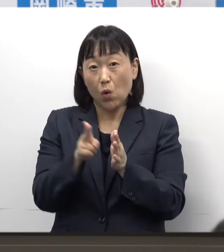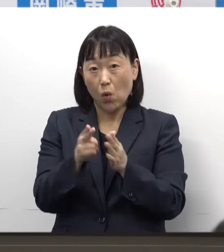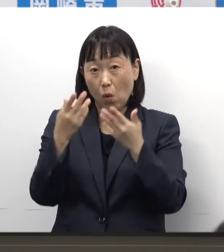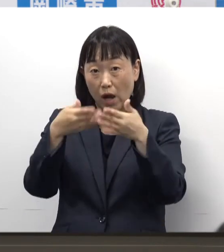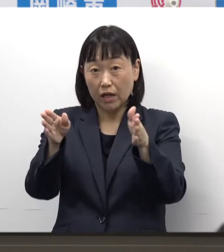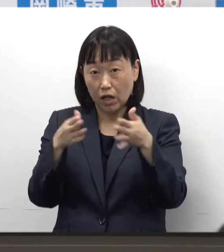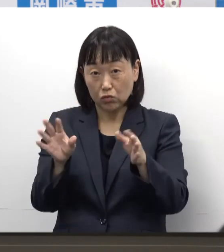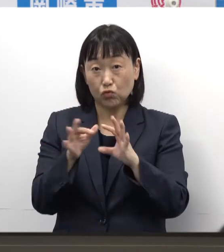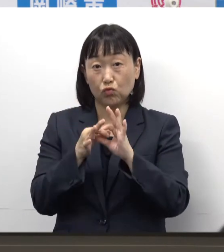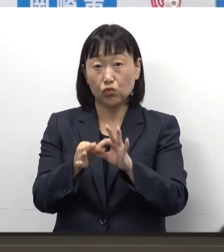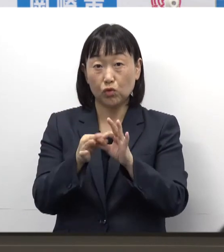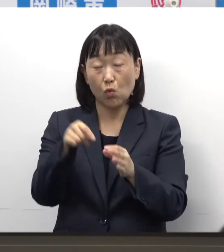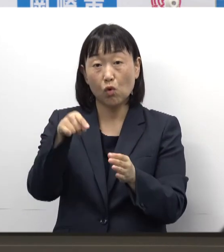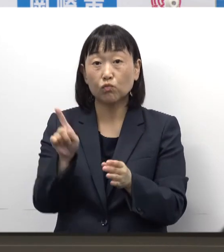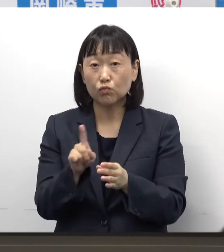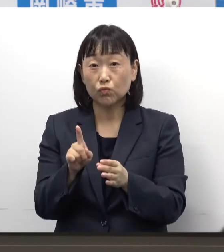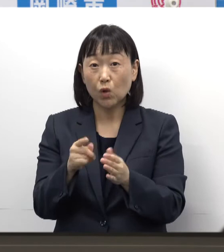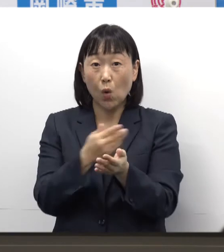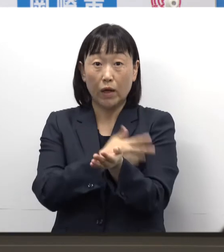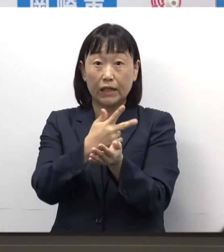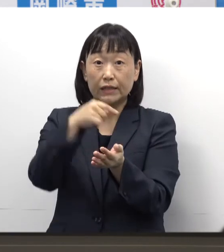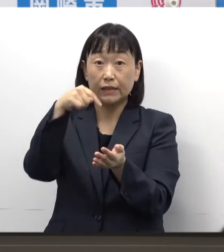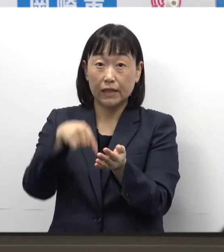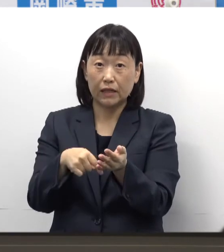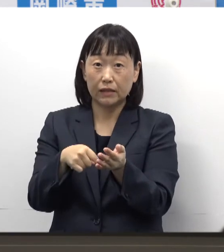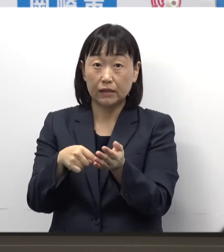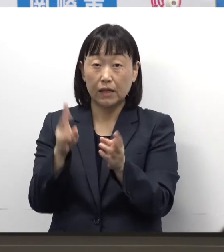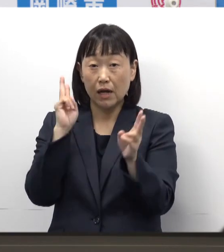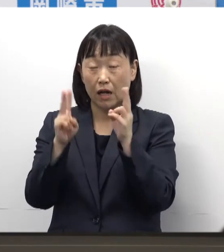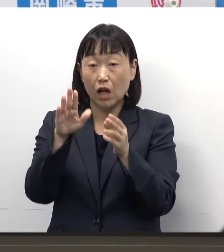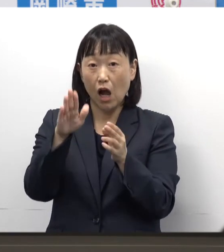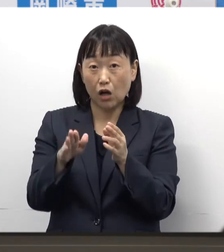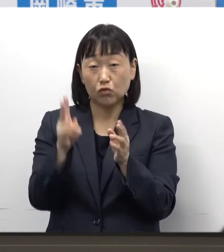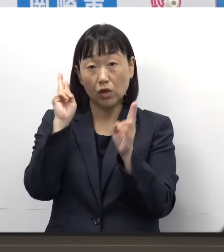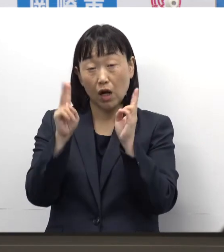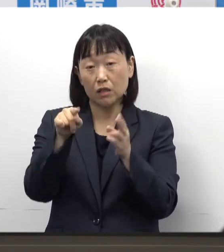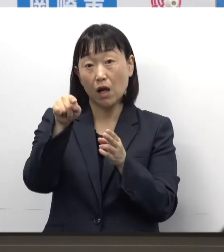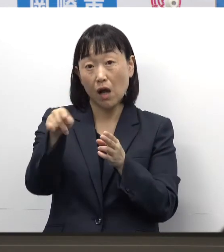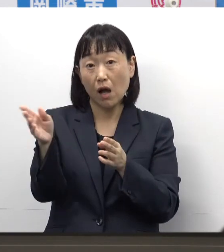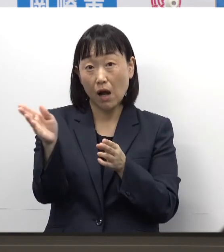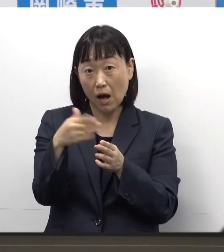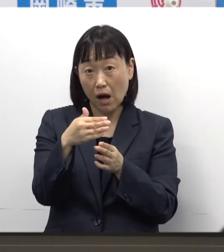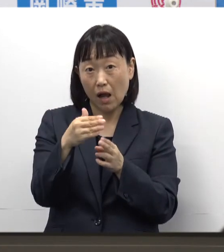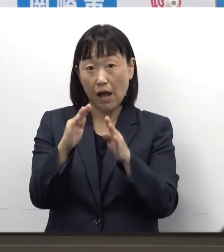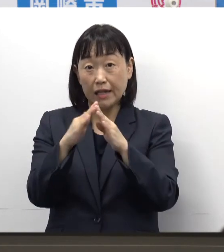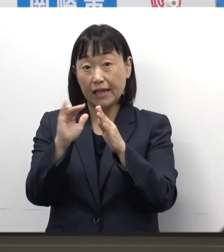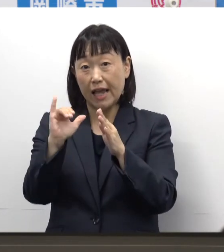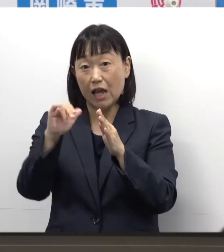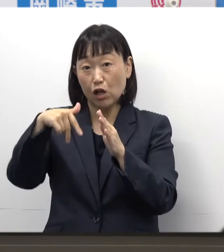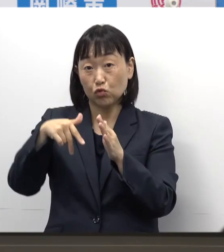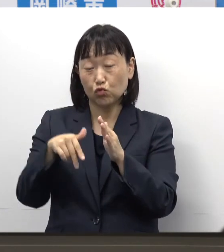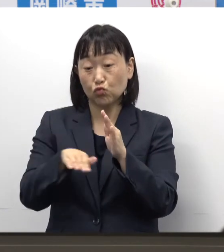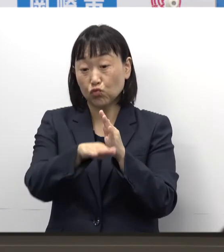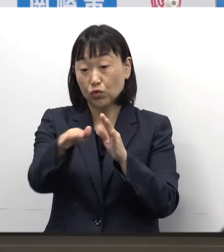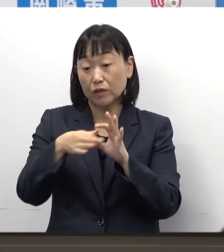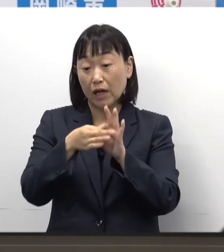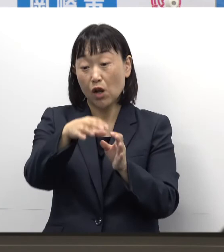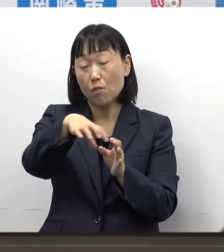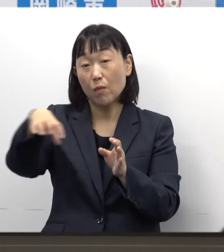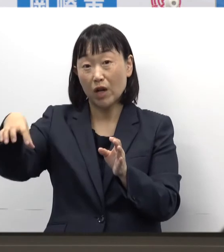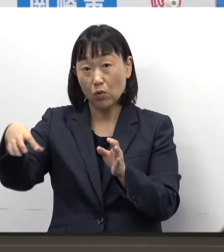ます当事業は岡崎市内に事業所のある両方事業者から癒す口をゆかりのスポットを含めた